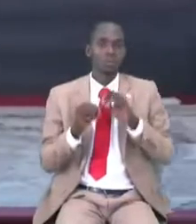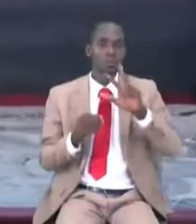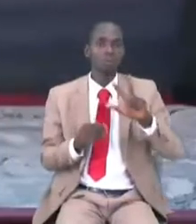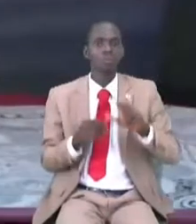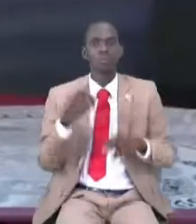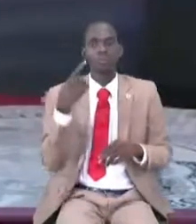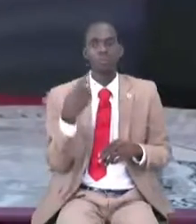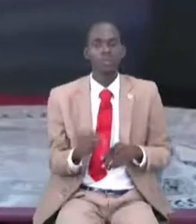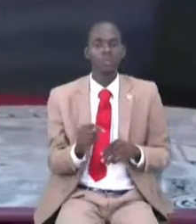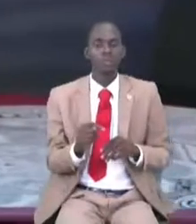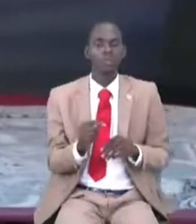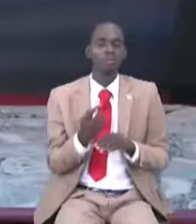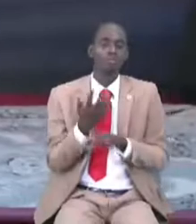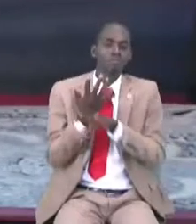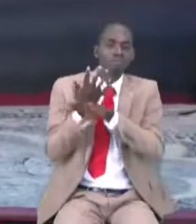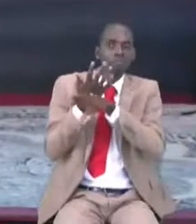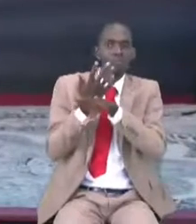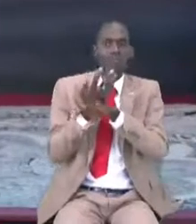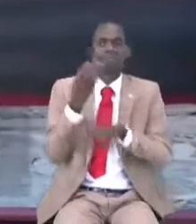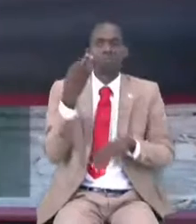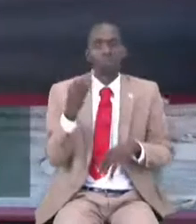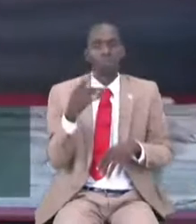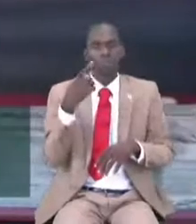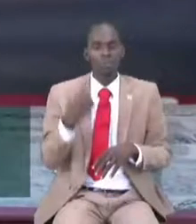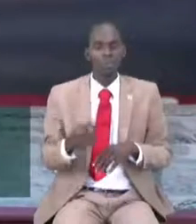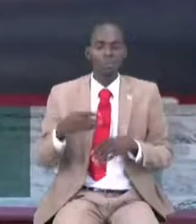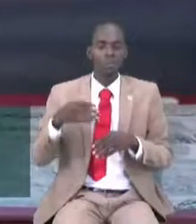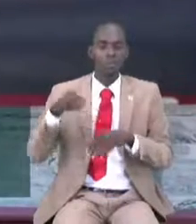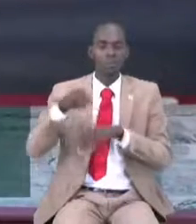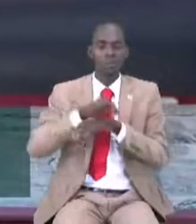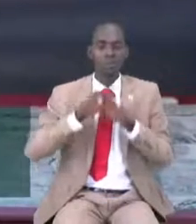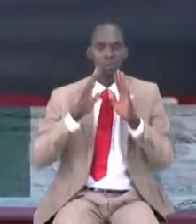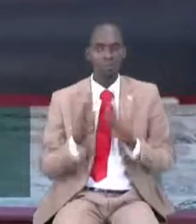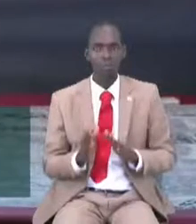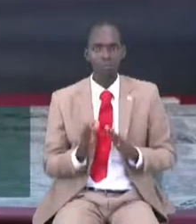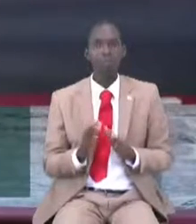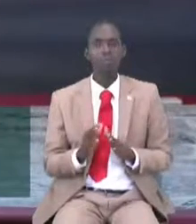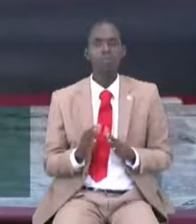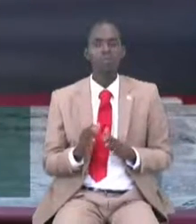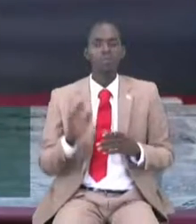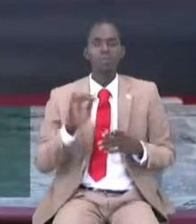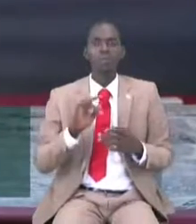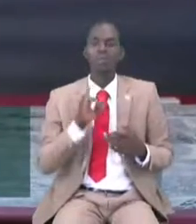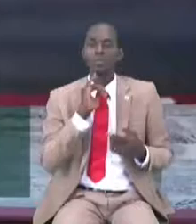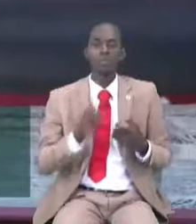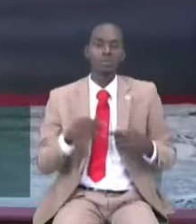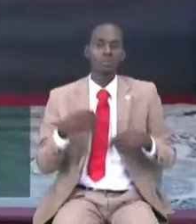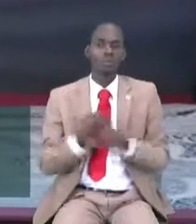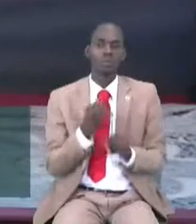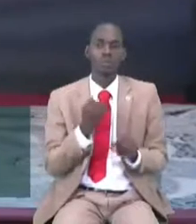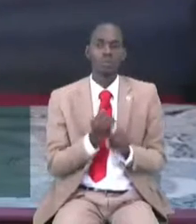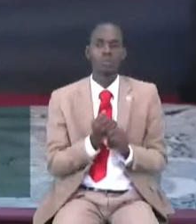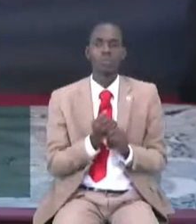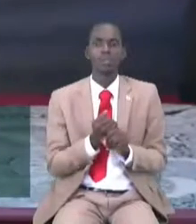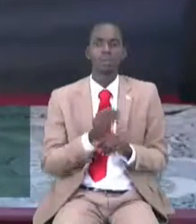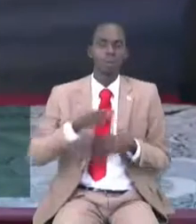maître qui est de faire de tout des saints. La supplication